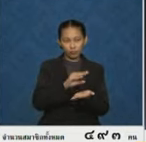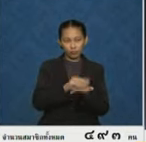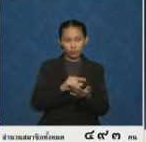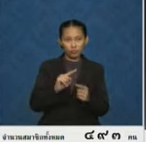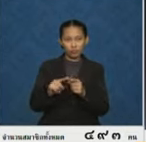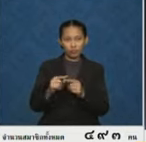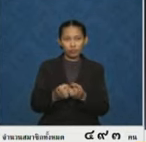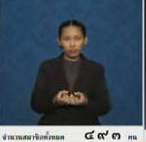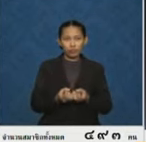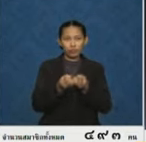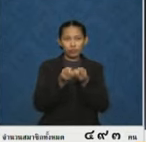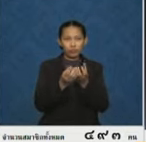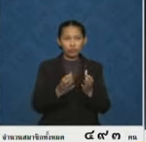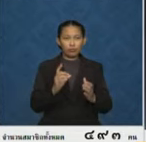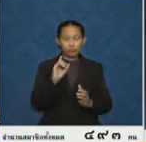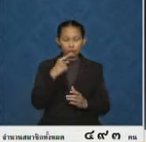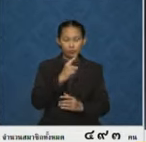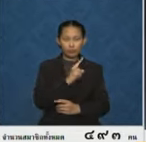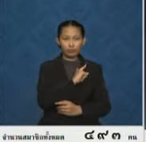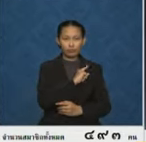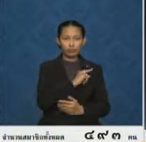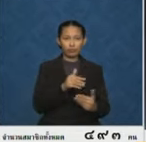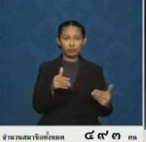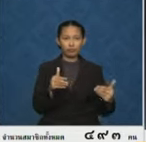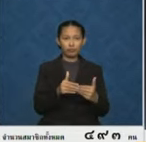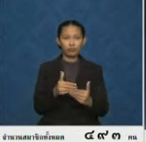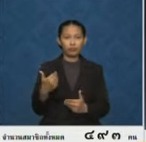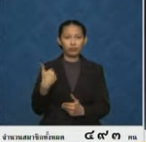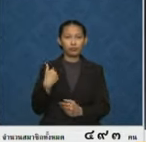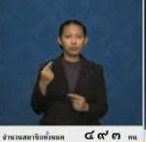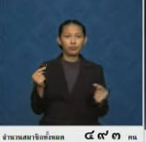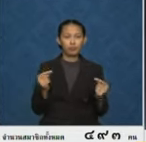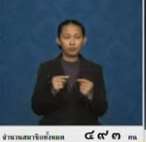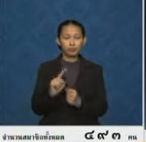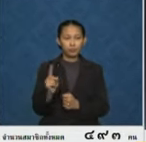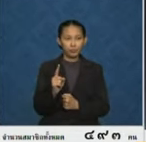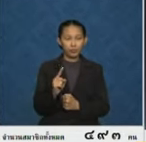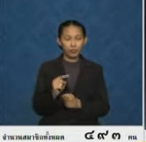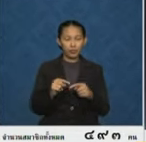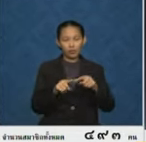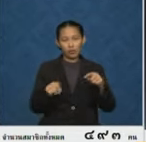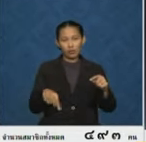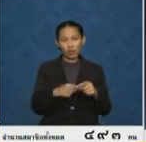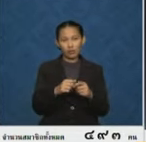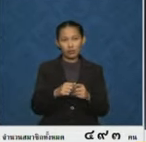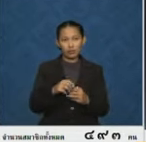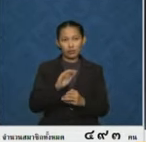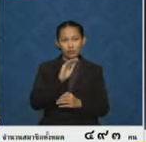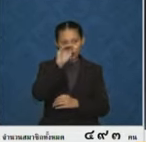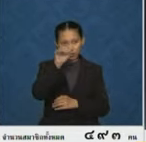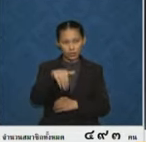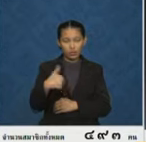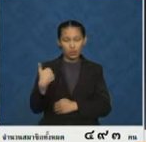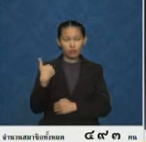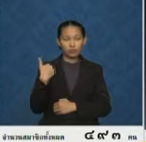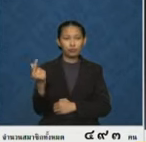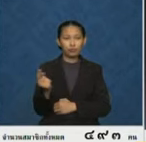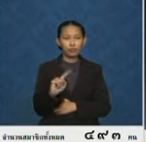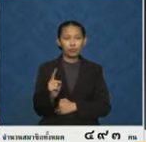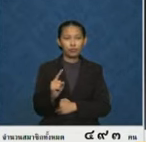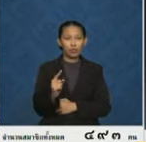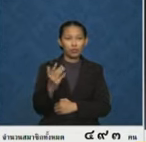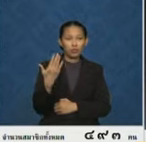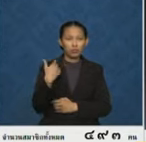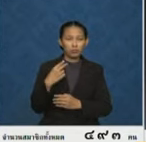ส่งต่อให้กับหน่วยงานที่รับผิดชอบโดยตรงท่านประธานครับในส่วนของสถานีบ้านทับช้างณปัจจุบันครับท่านจะพบว่านะครับเป็นสถานี